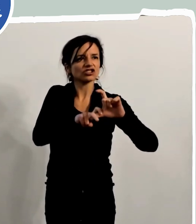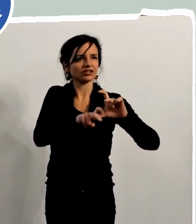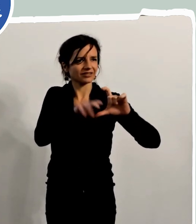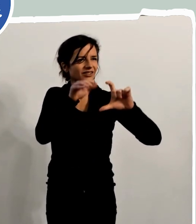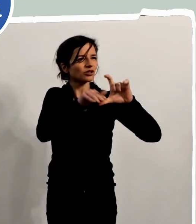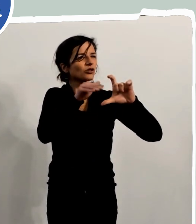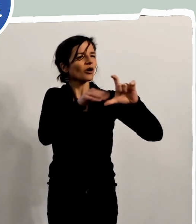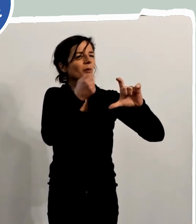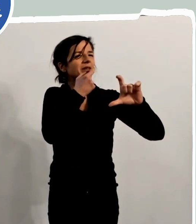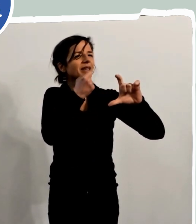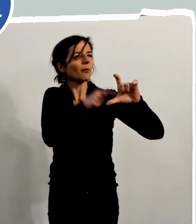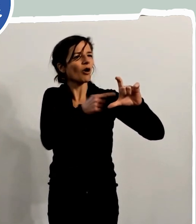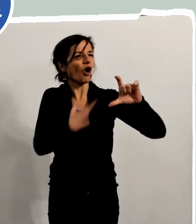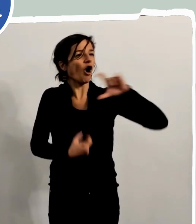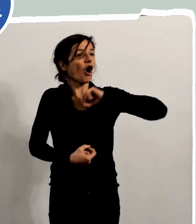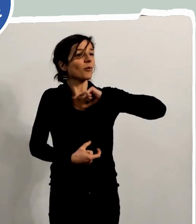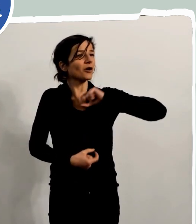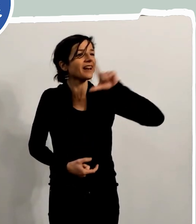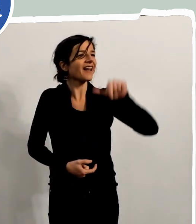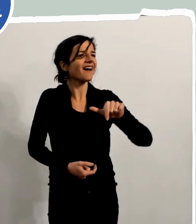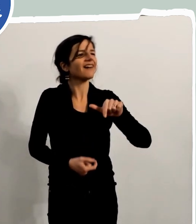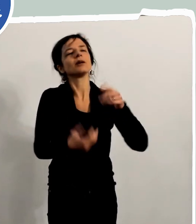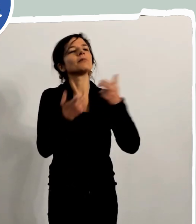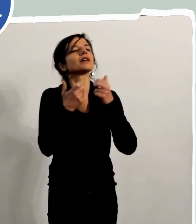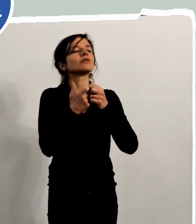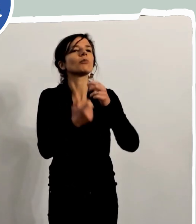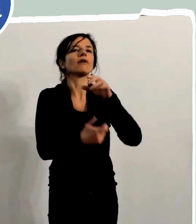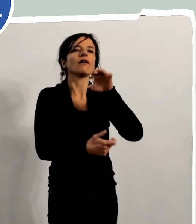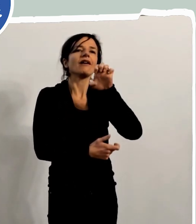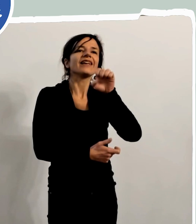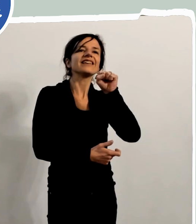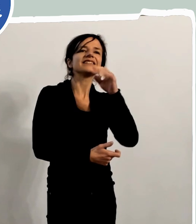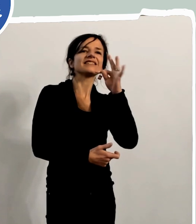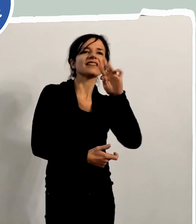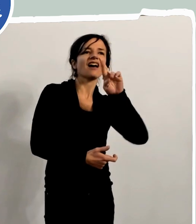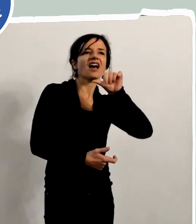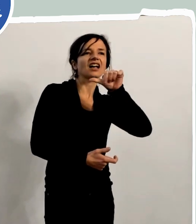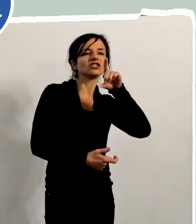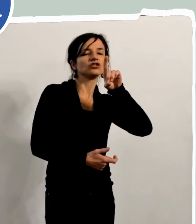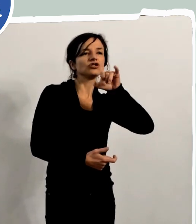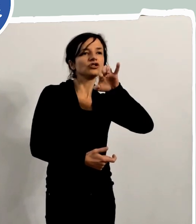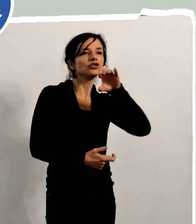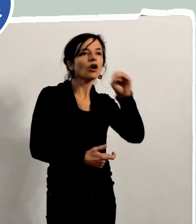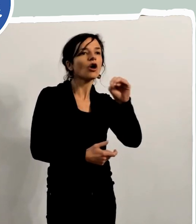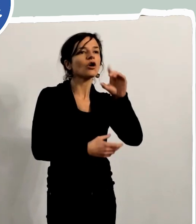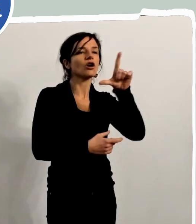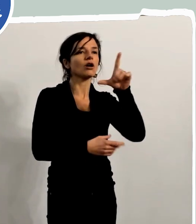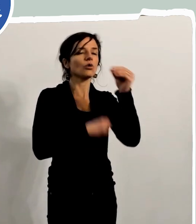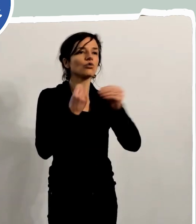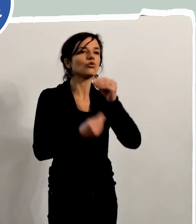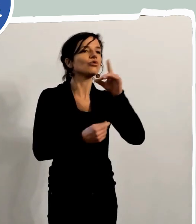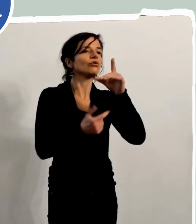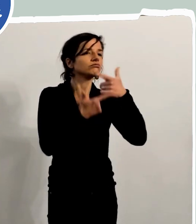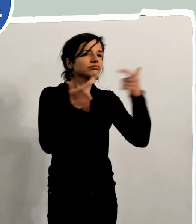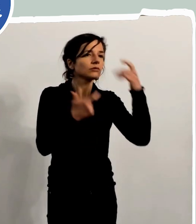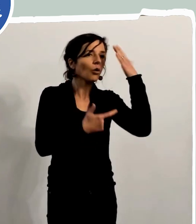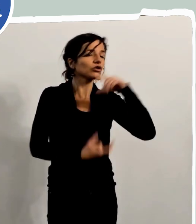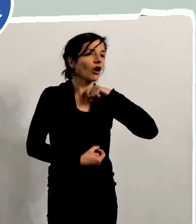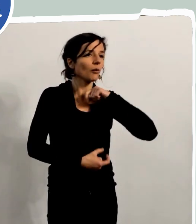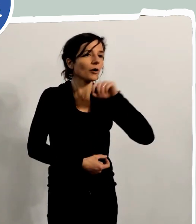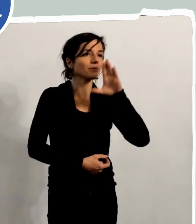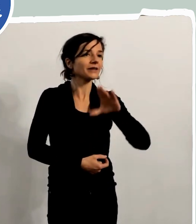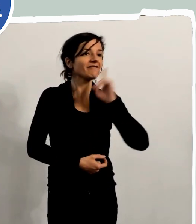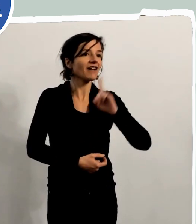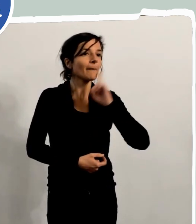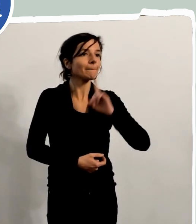principe actif de la pilule contraceptive, a des effets sur le développement des petits chez les animaux